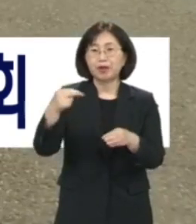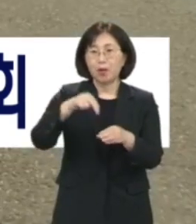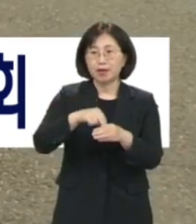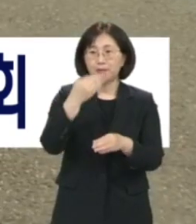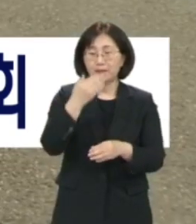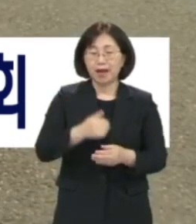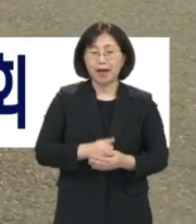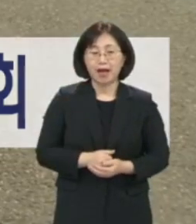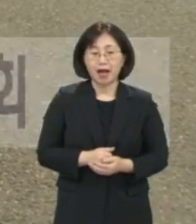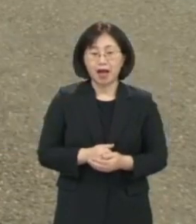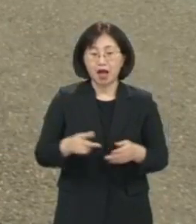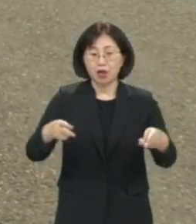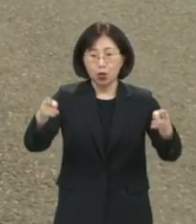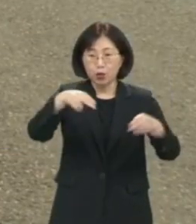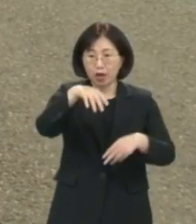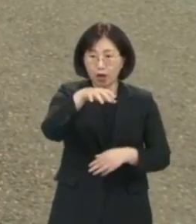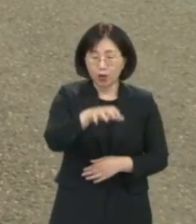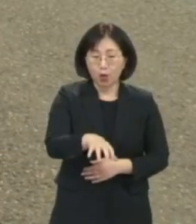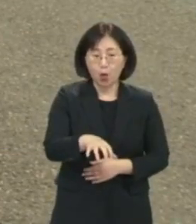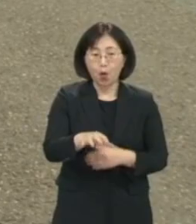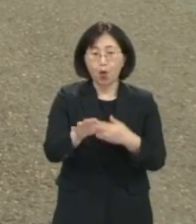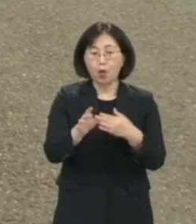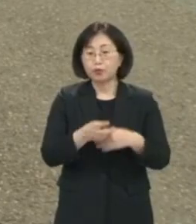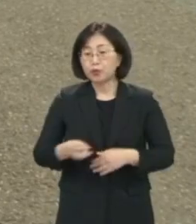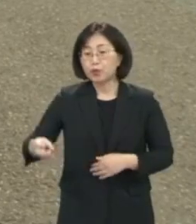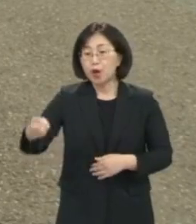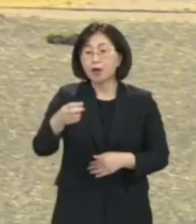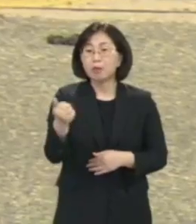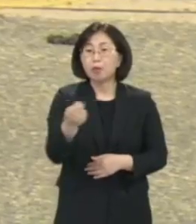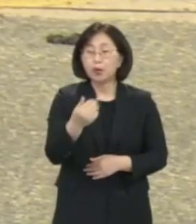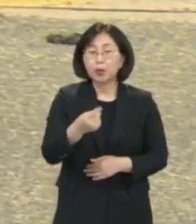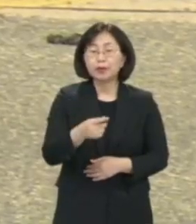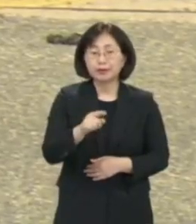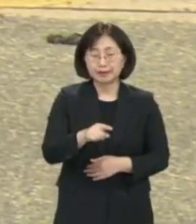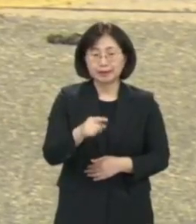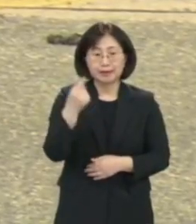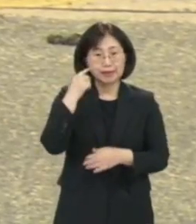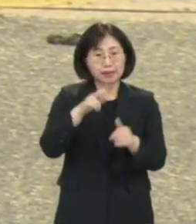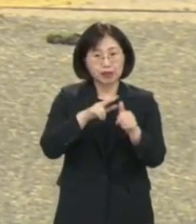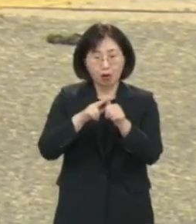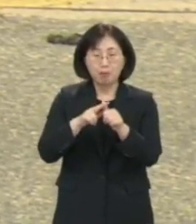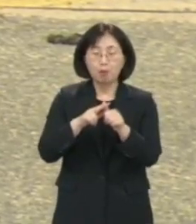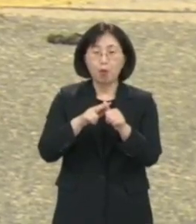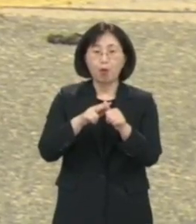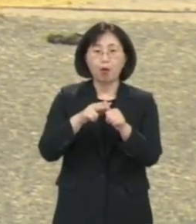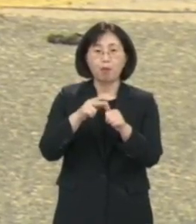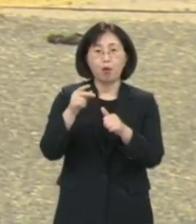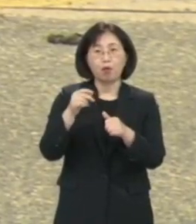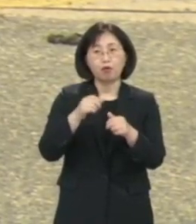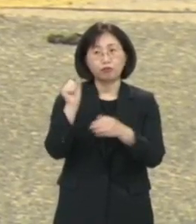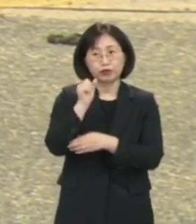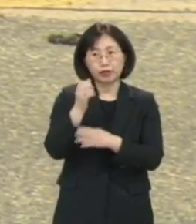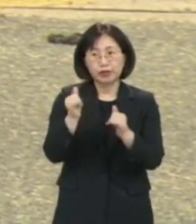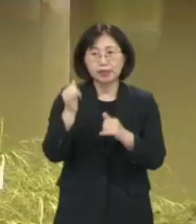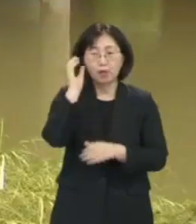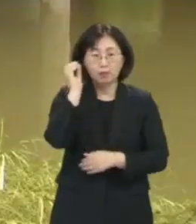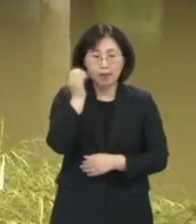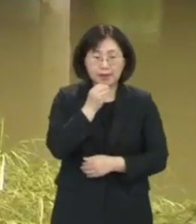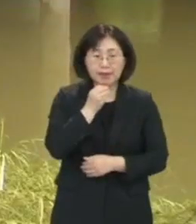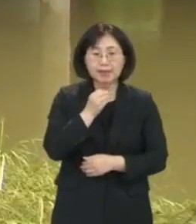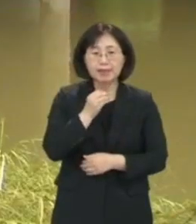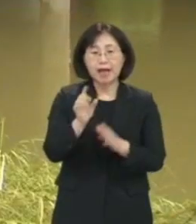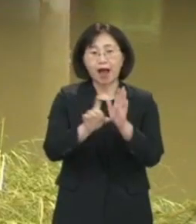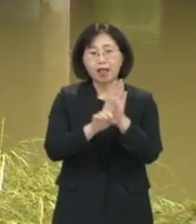통제 구간과 임시 변경되는 대중교통 정보는 교통정보 센터와 버스 운송조합 홈페이지에 정유장 안내